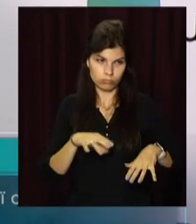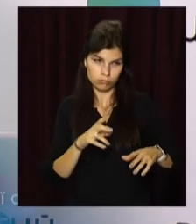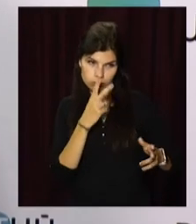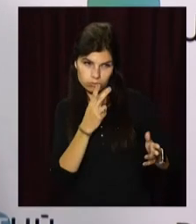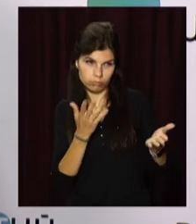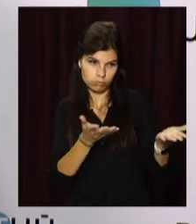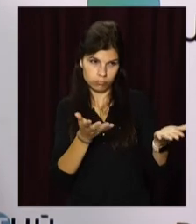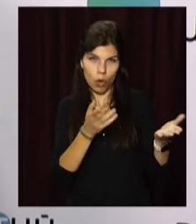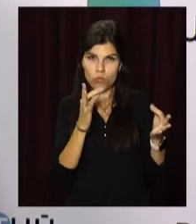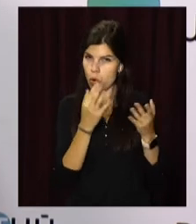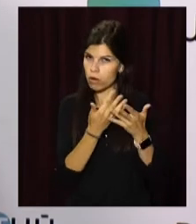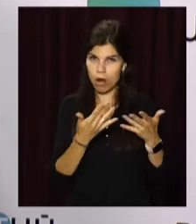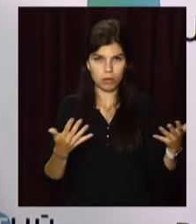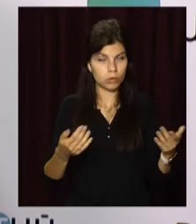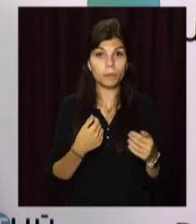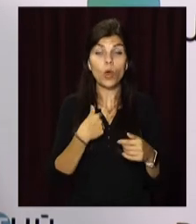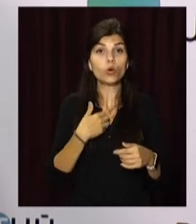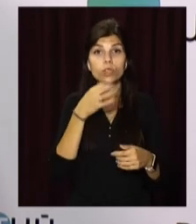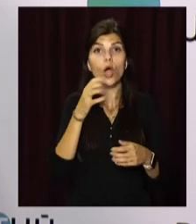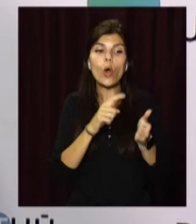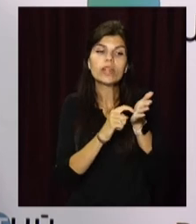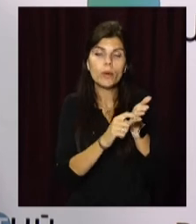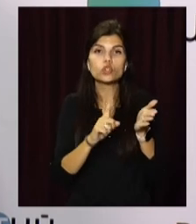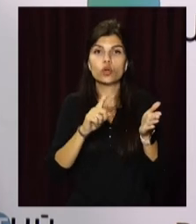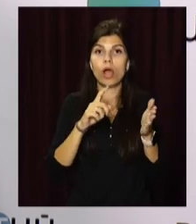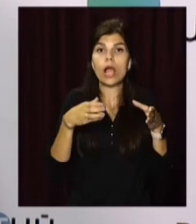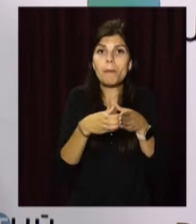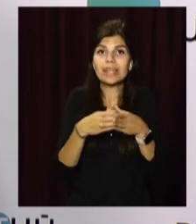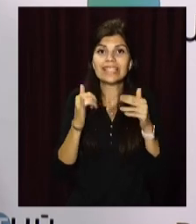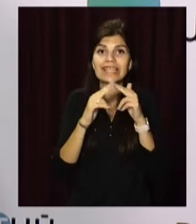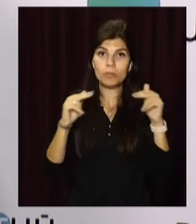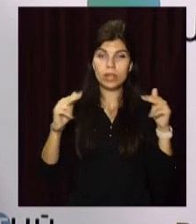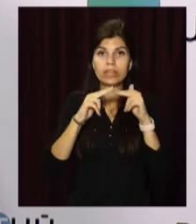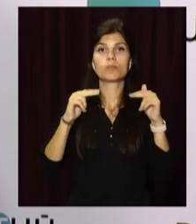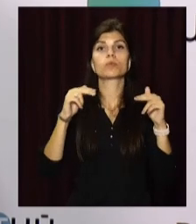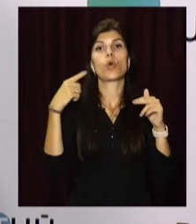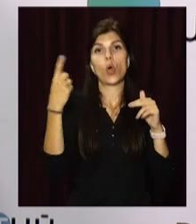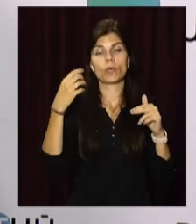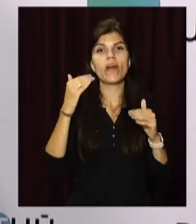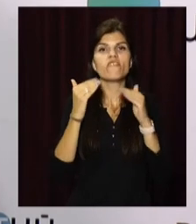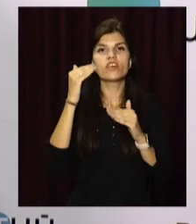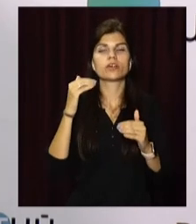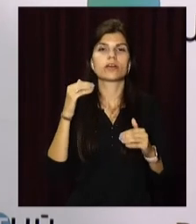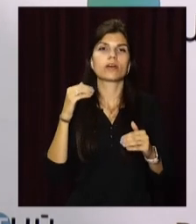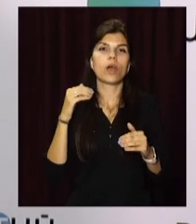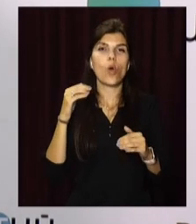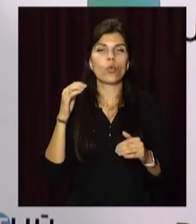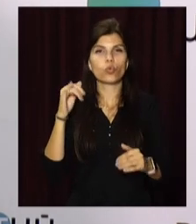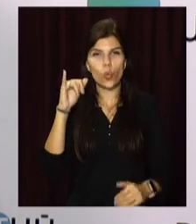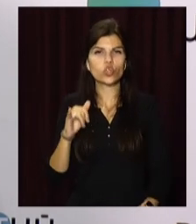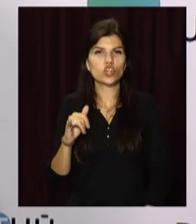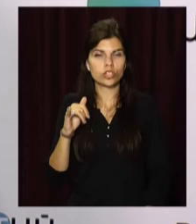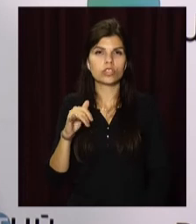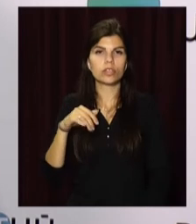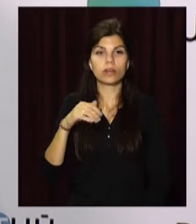хотілося б відмітити, що в цьому році команда із Дніпра, із Дніпропетровського вищого училища фізичної культури